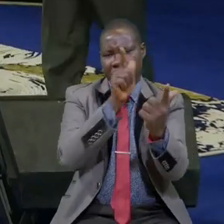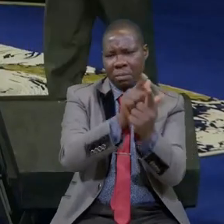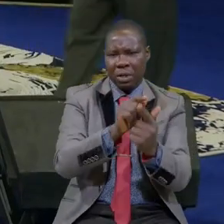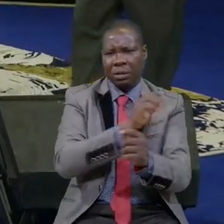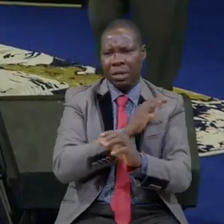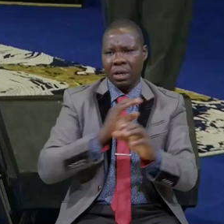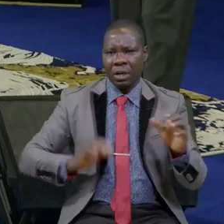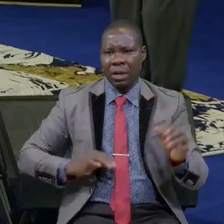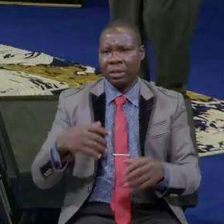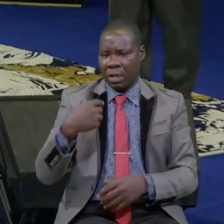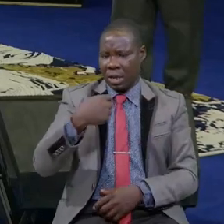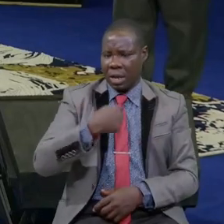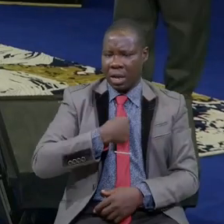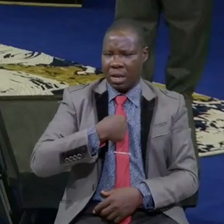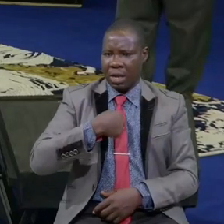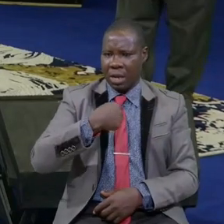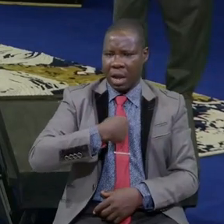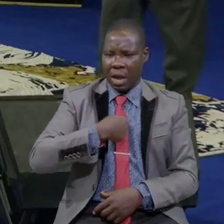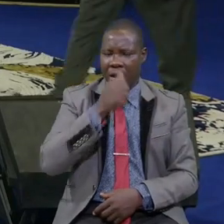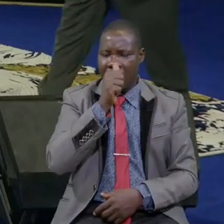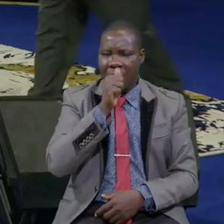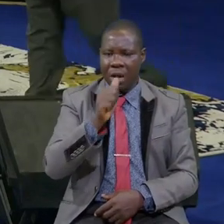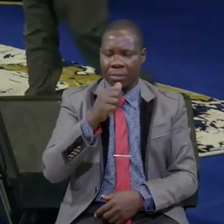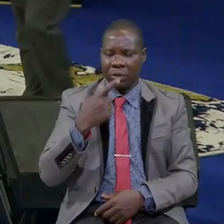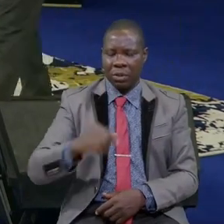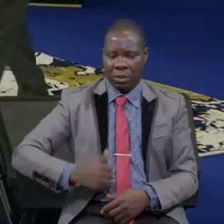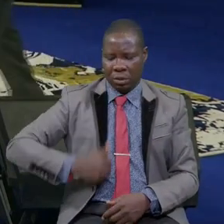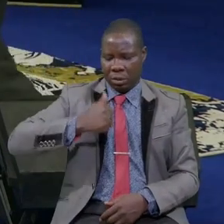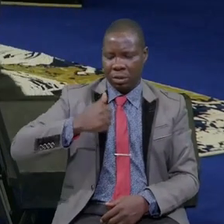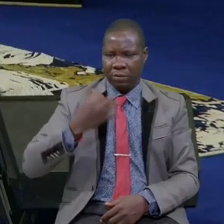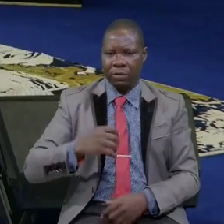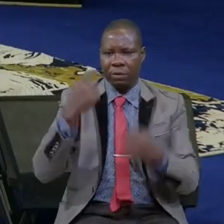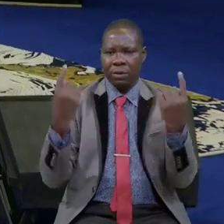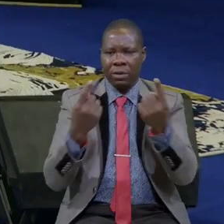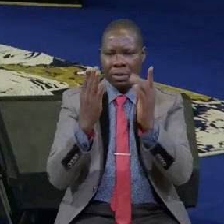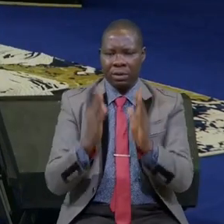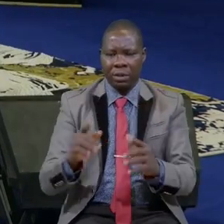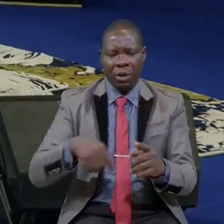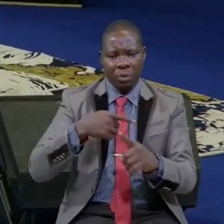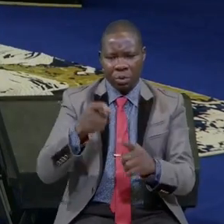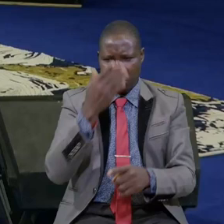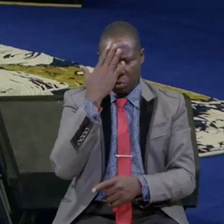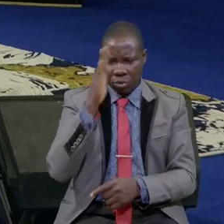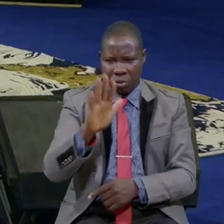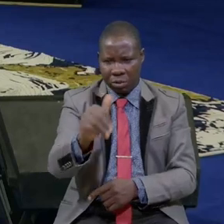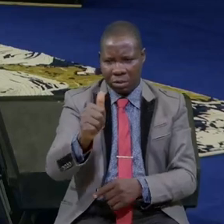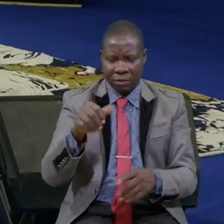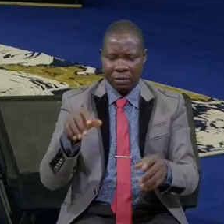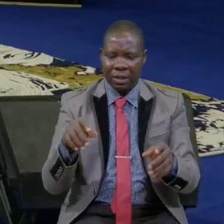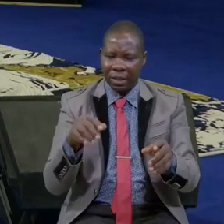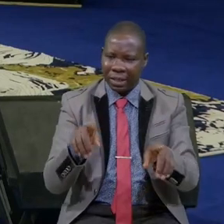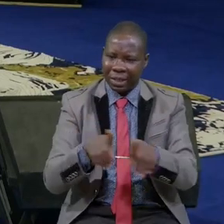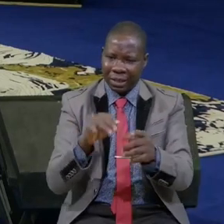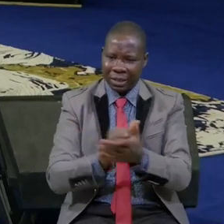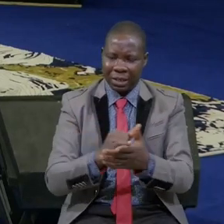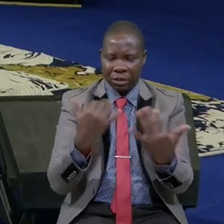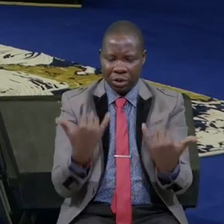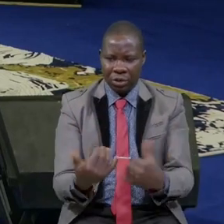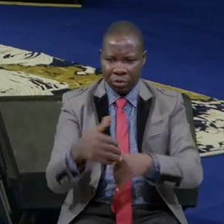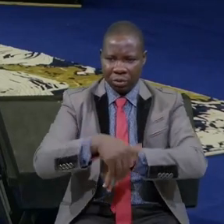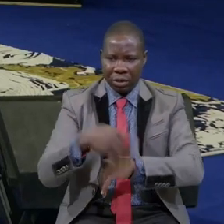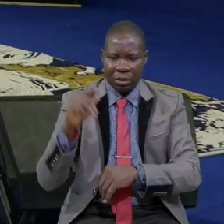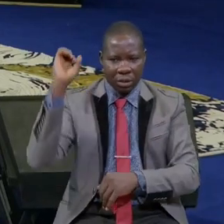Christ, dont je suis le premier des pécheurs. Et quand tu t'identifies de cette manière, ce soir, la grâce